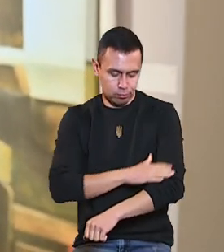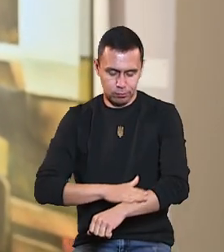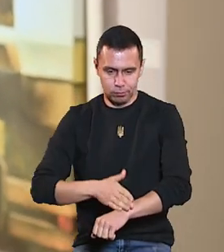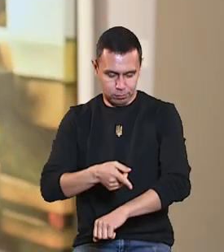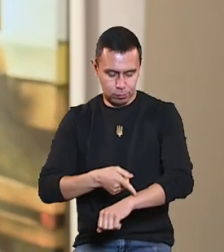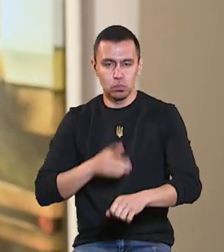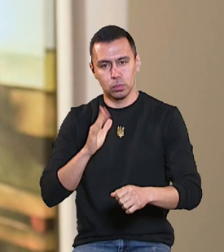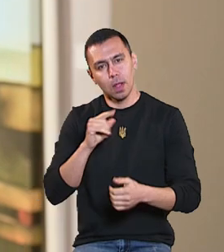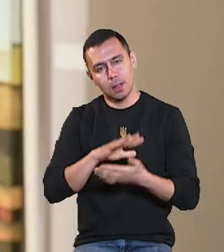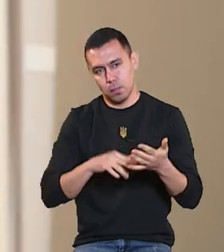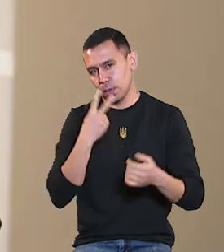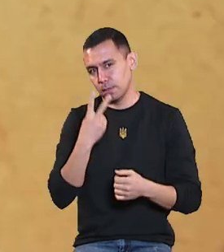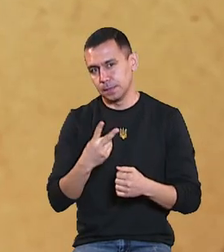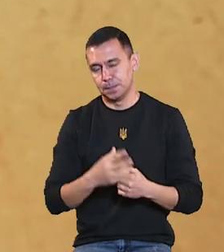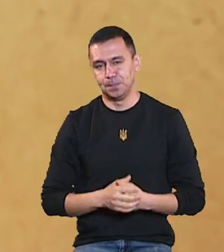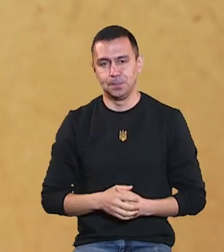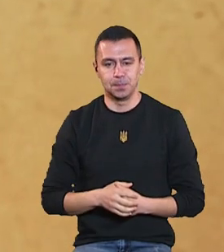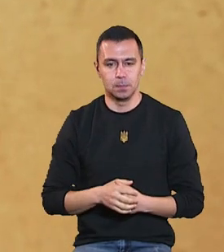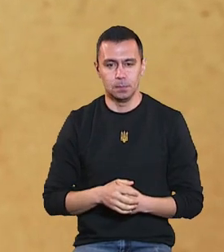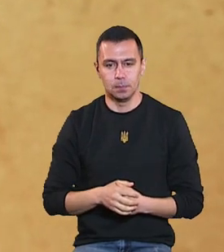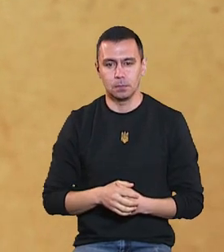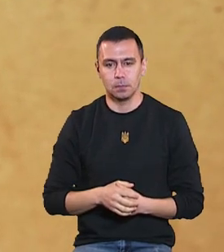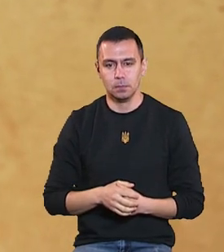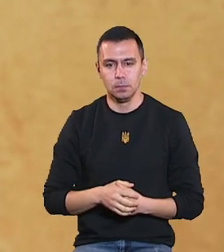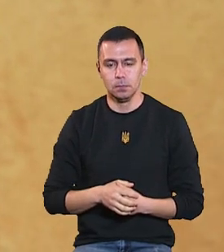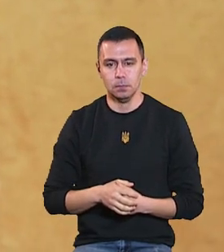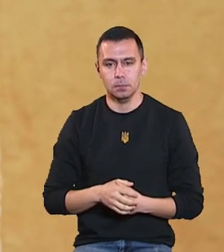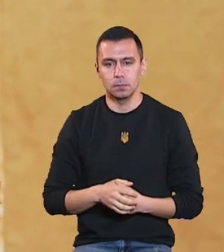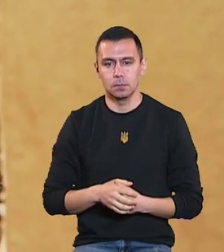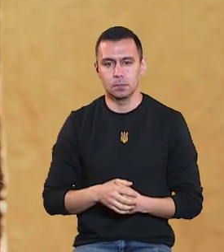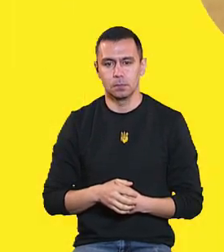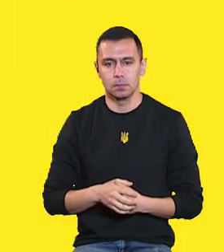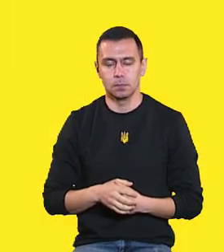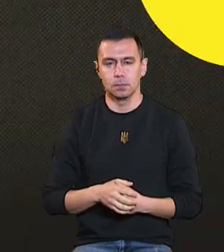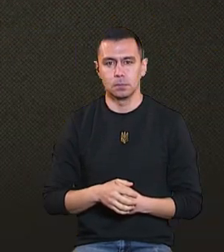вишиванкою, а далі буде видно. Олена Кеміняш, Іван Мовчан, Суспільне новини, Хмельницький.